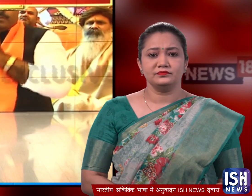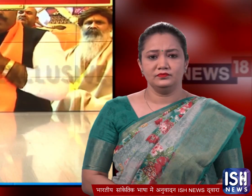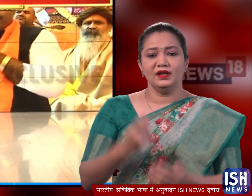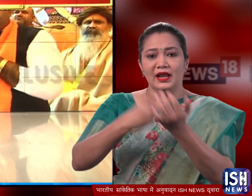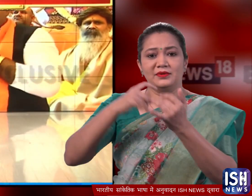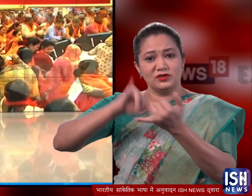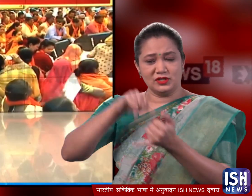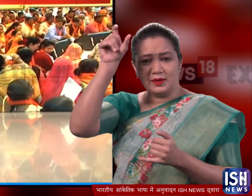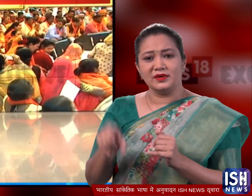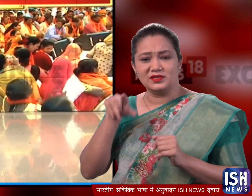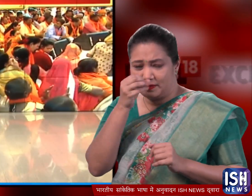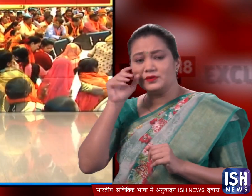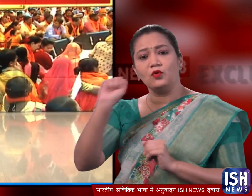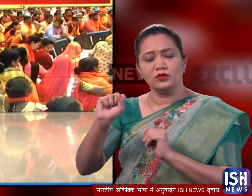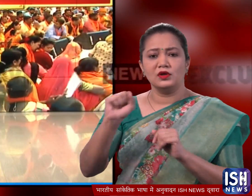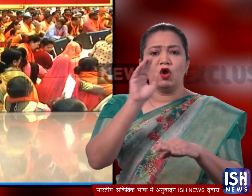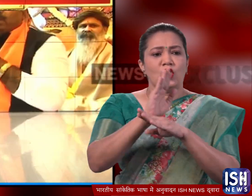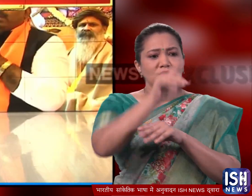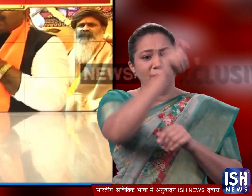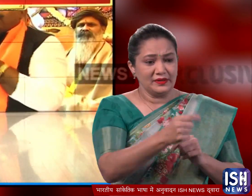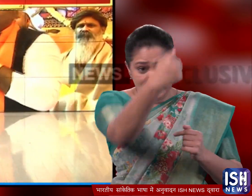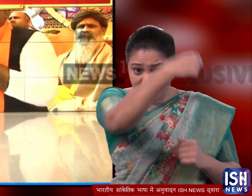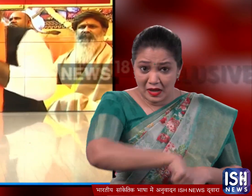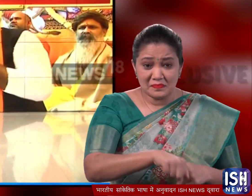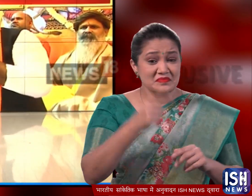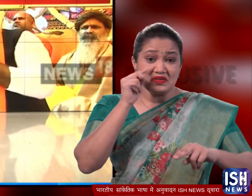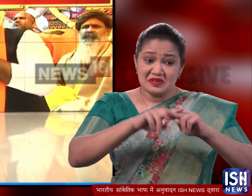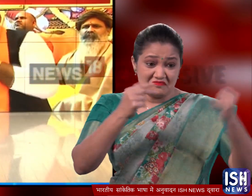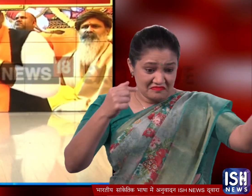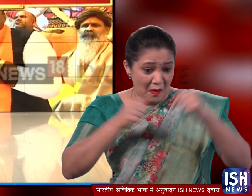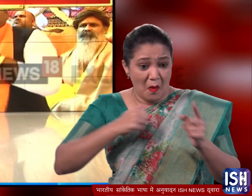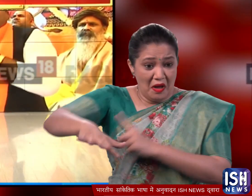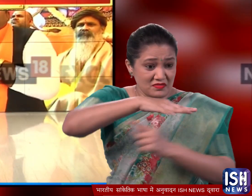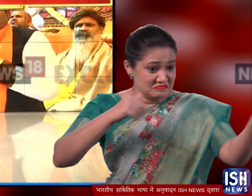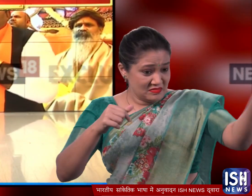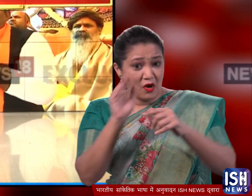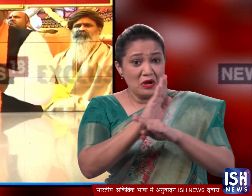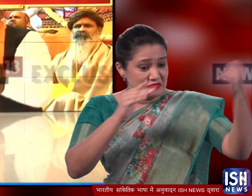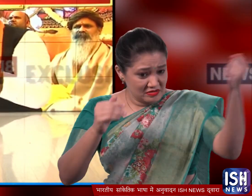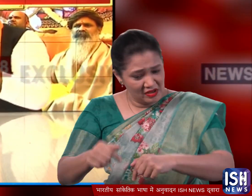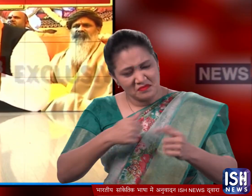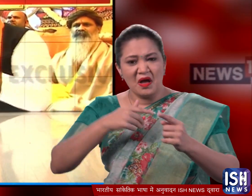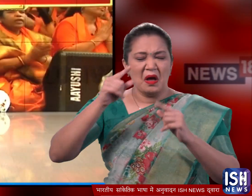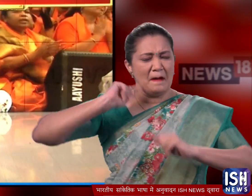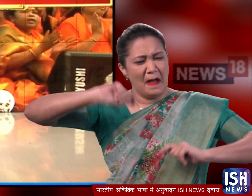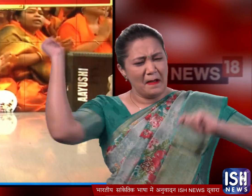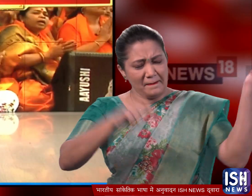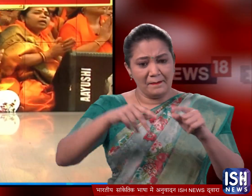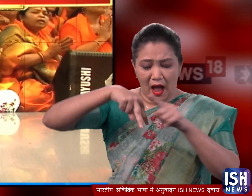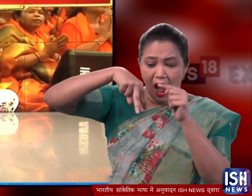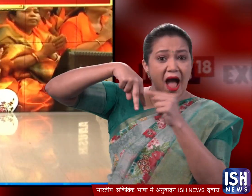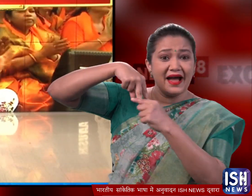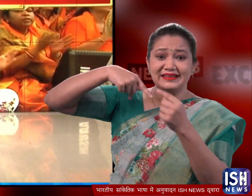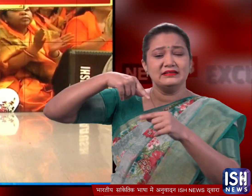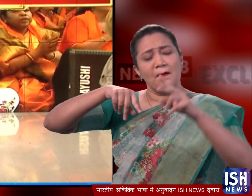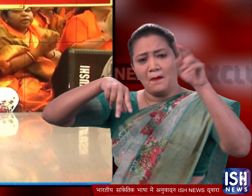शर्मा ने अपने इलाके में कांग्रेस के कार्यकर्ताओं के आने पर उनके घुटने तोड़ने की बात कही थी, जिसके बाद दिग्विजय सिंह ने रामधुन गाते हुए